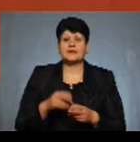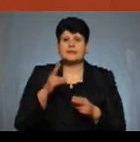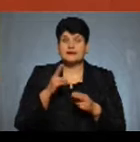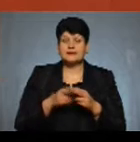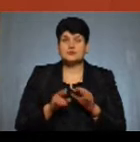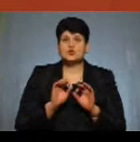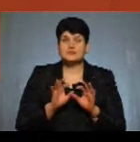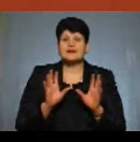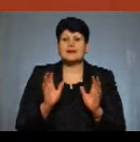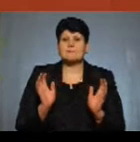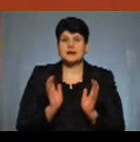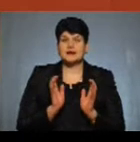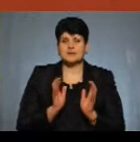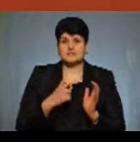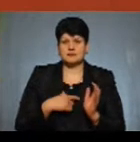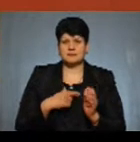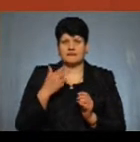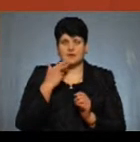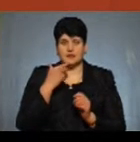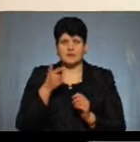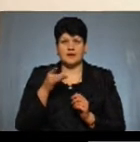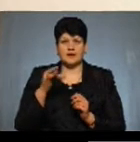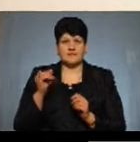завершення розкажіть, як вберегтися від грипу та ГРВІ?